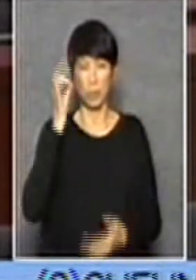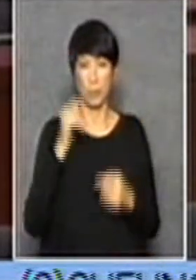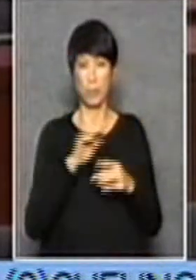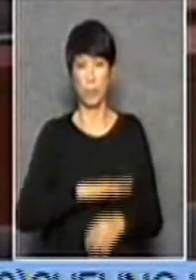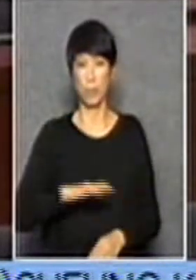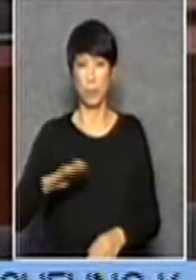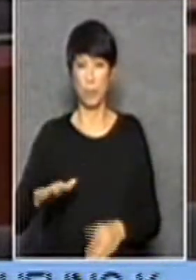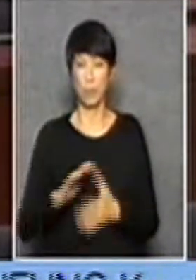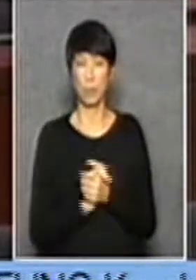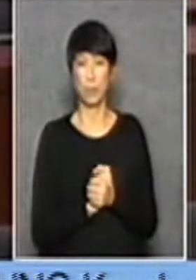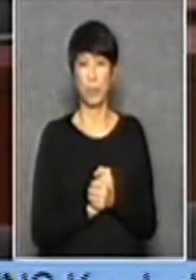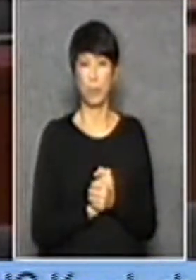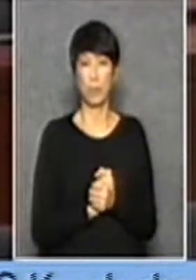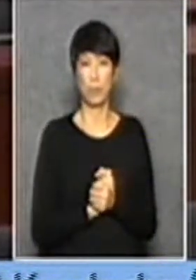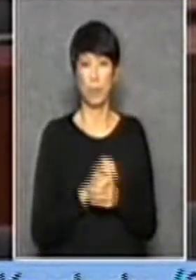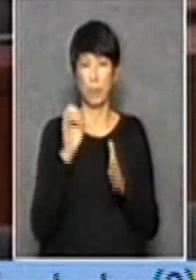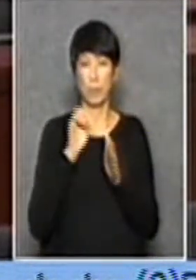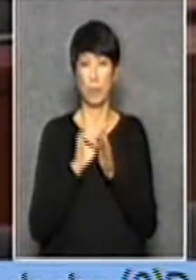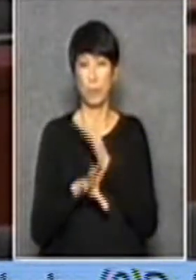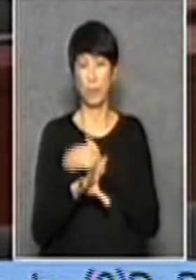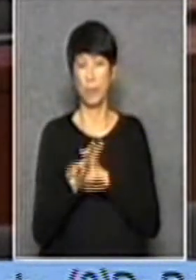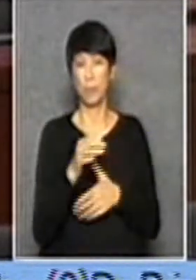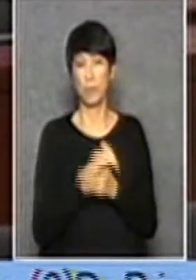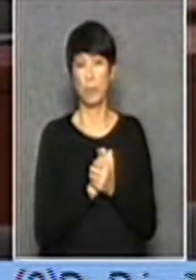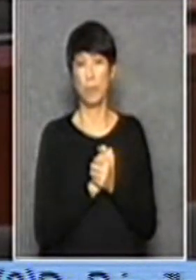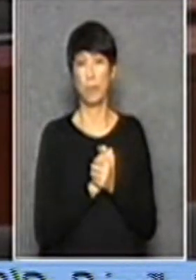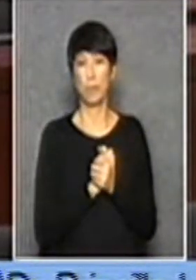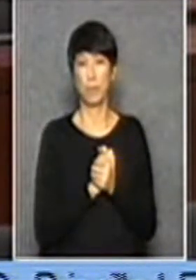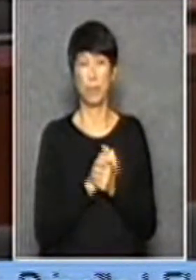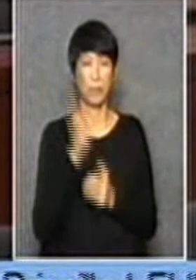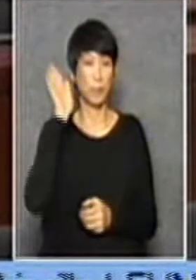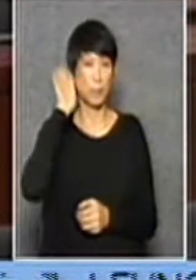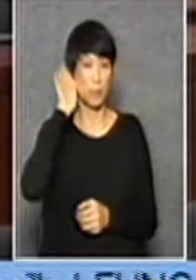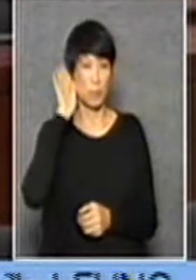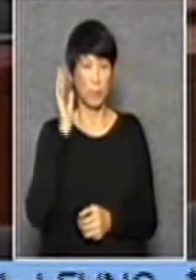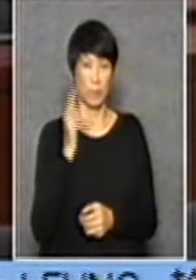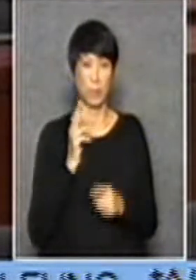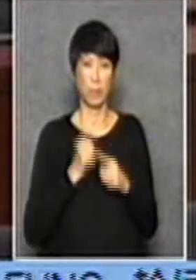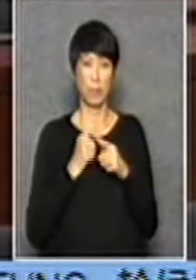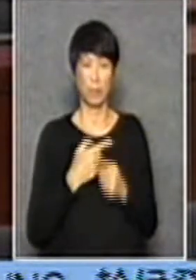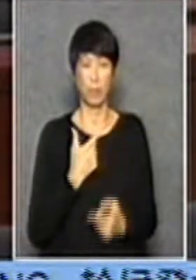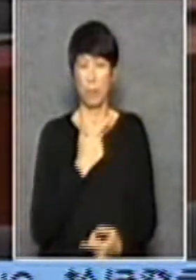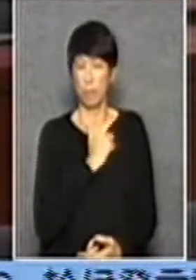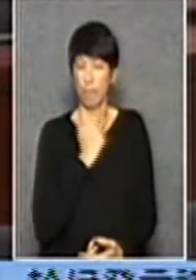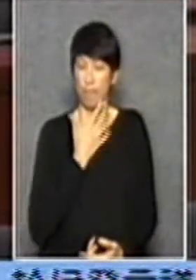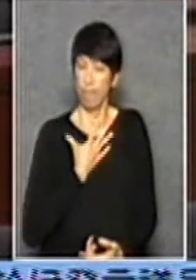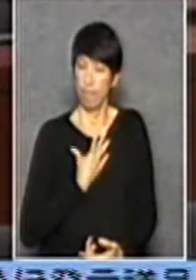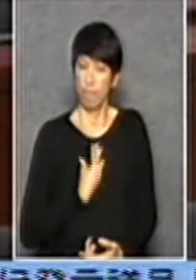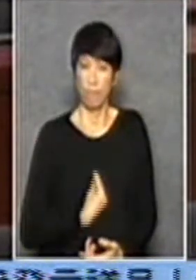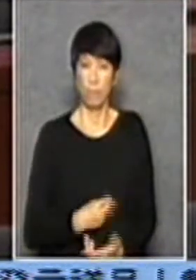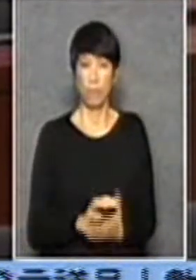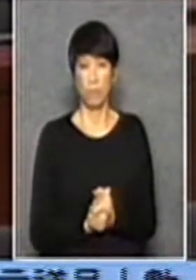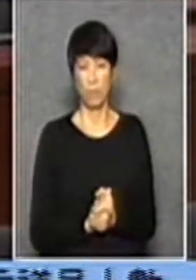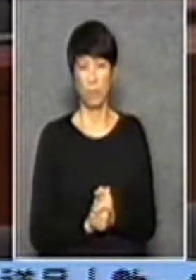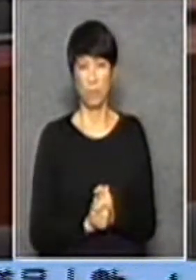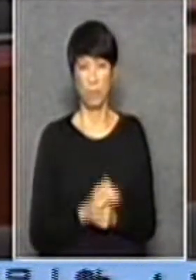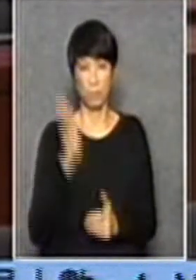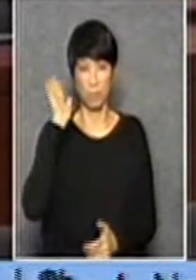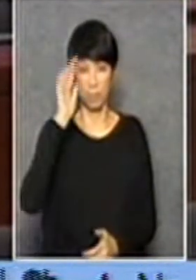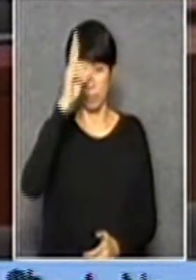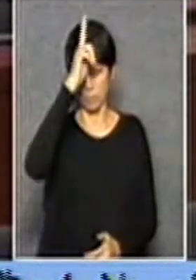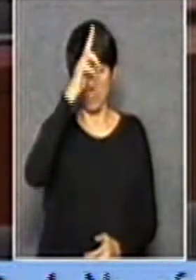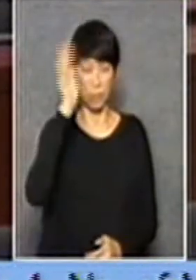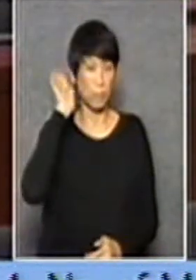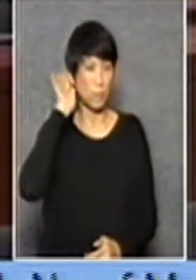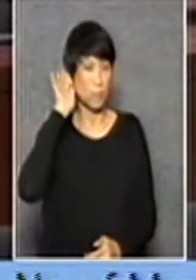友备受忽视，其实你听到都很心痛的。我们希望政府能够多听